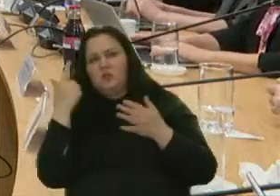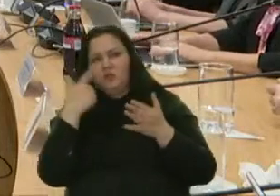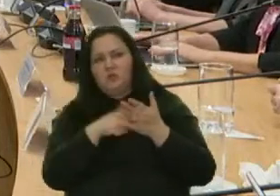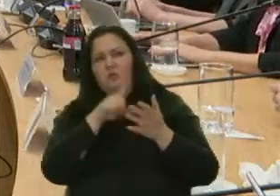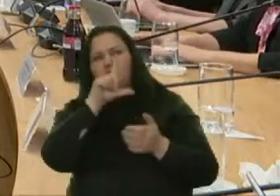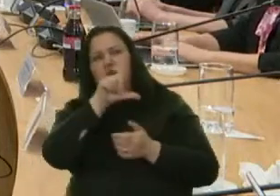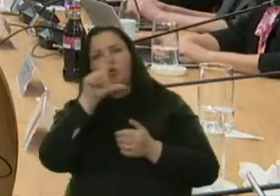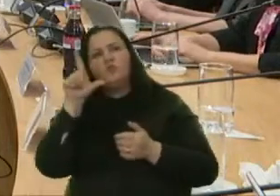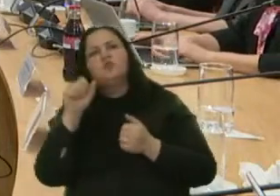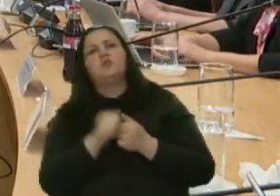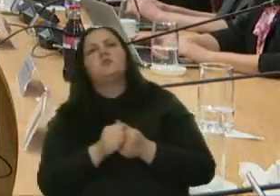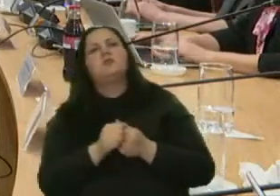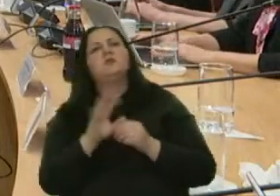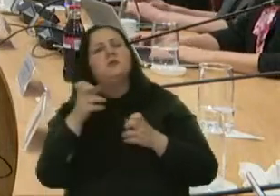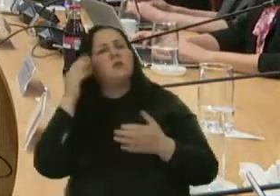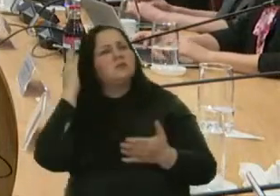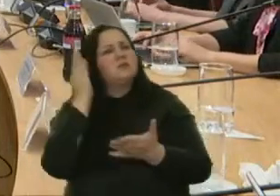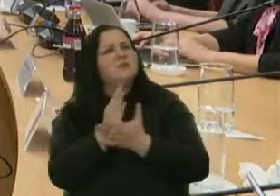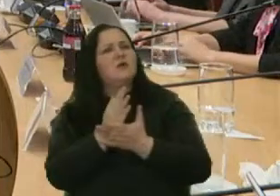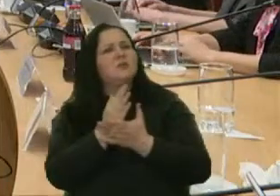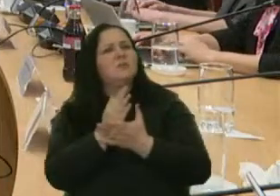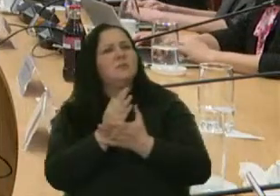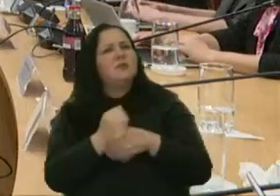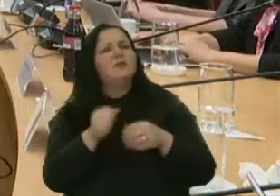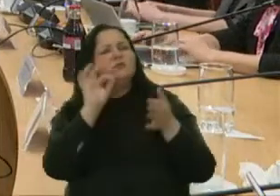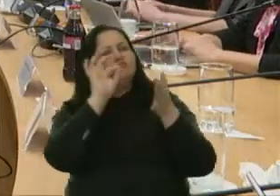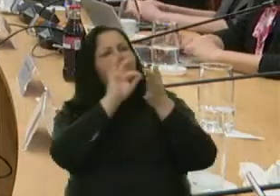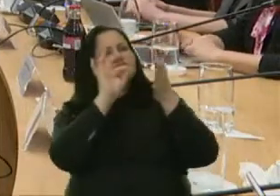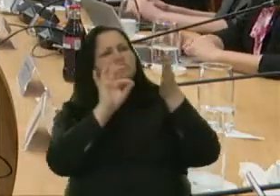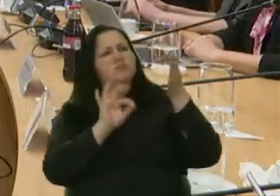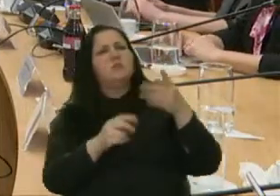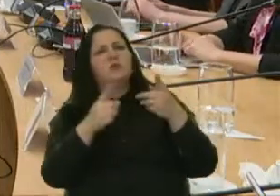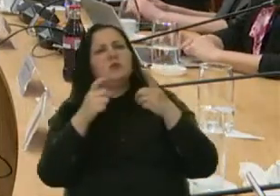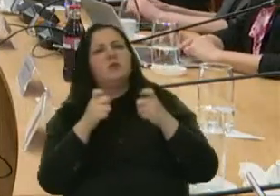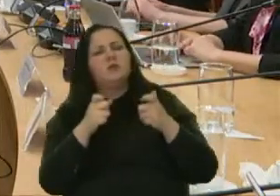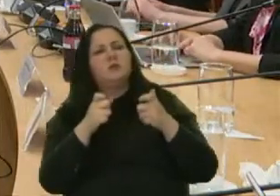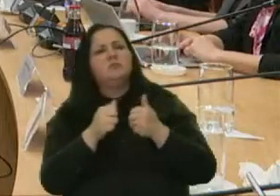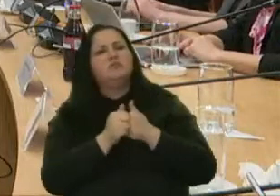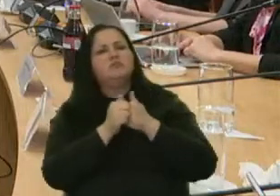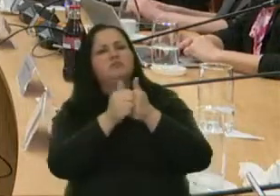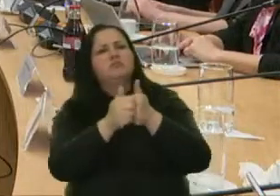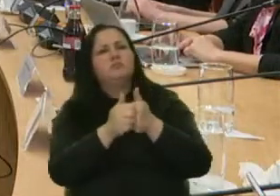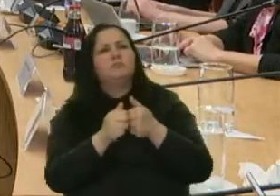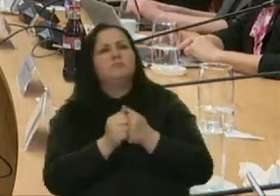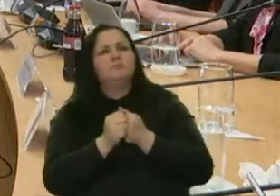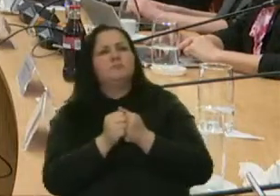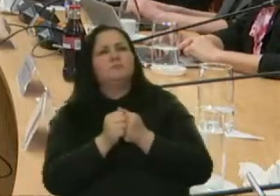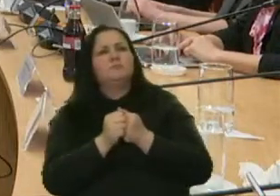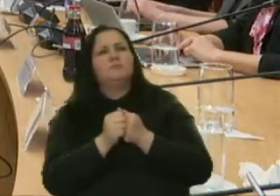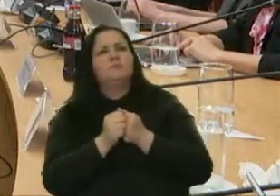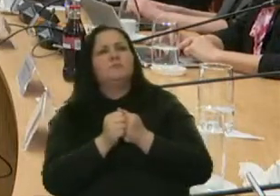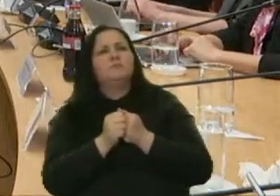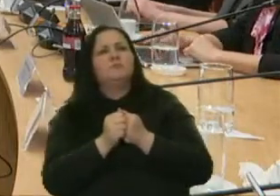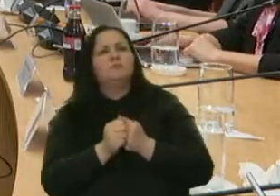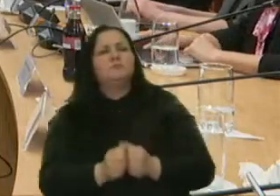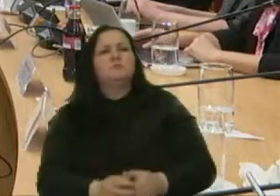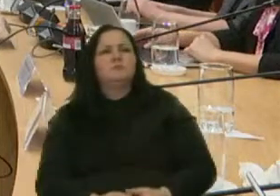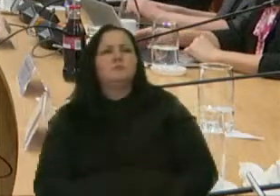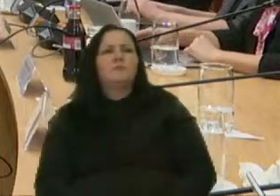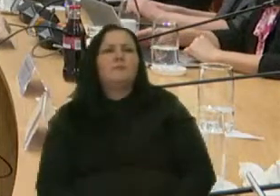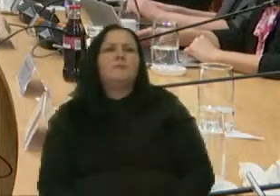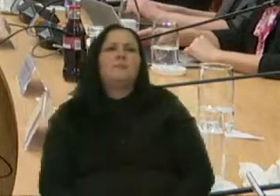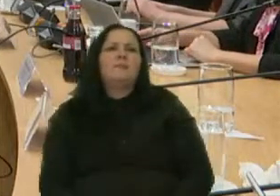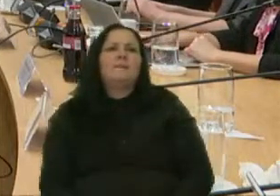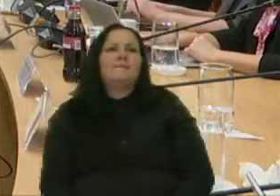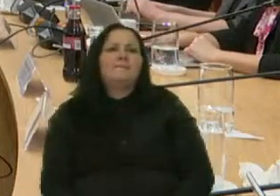2022 s au stabilit niște criterii în opinia haotice